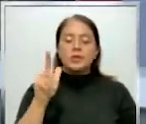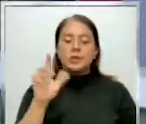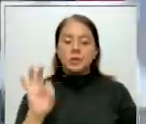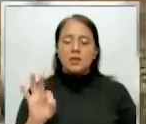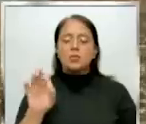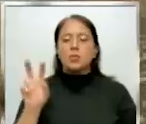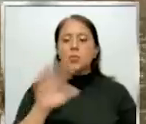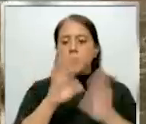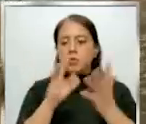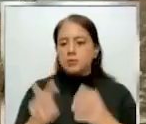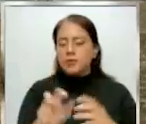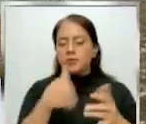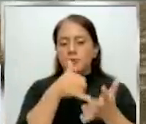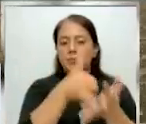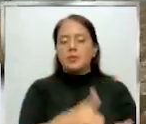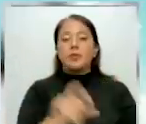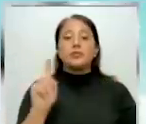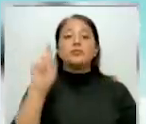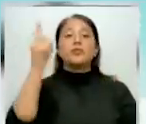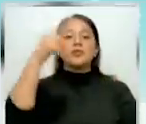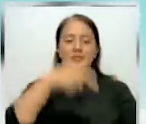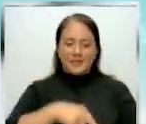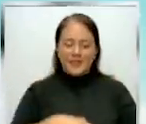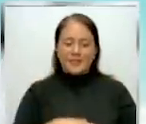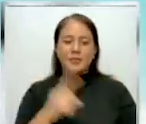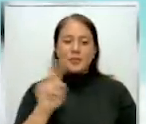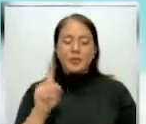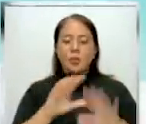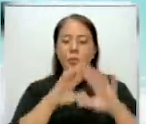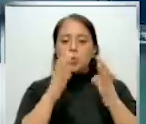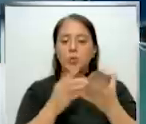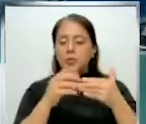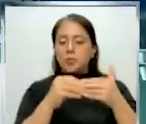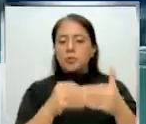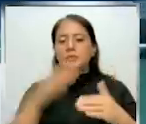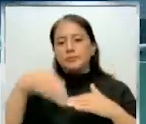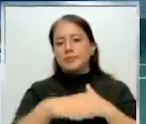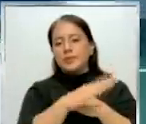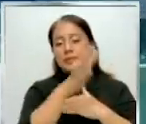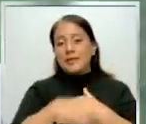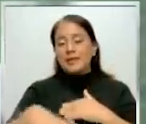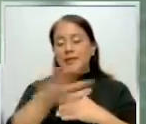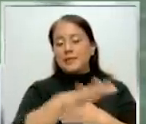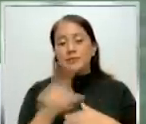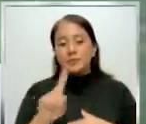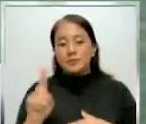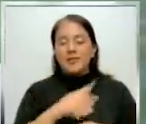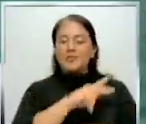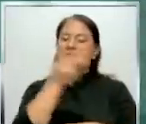Awards. Hinirang sa kauna-unahang pagkakataon bilang world's leading beach destination sa mundo ang